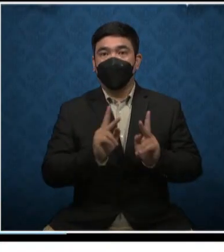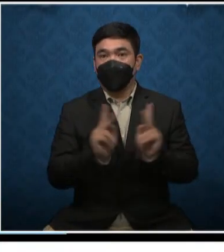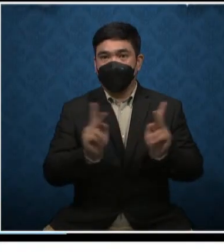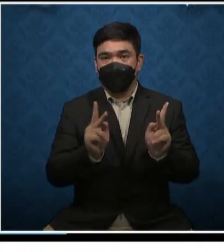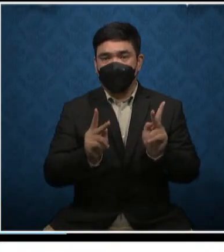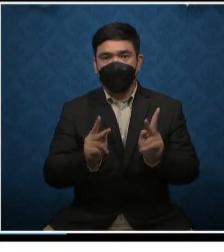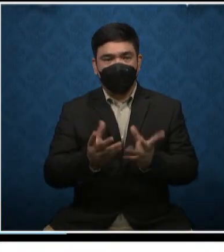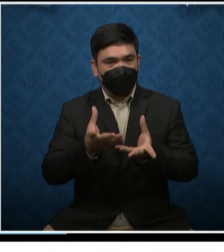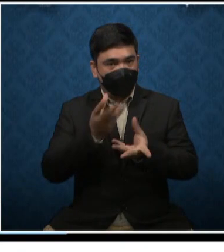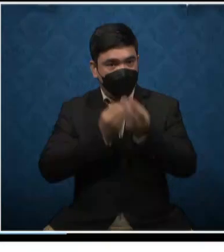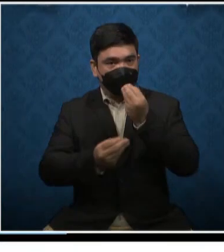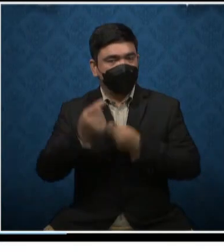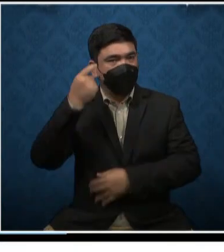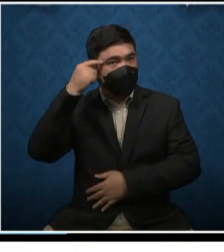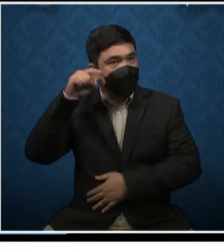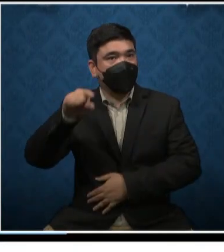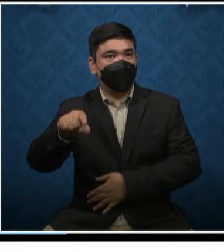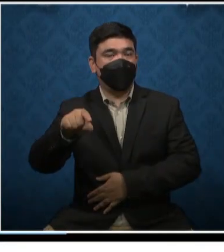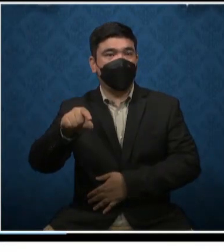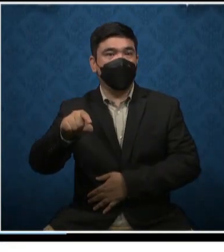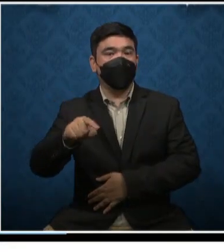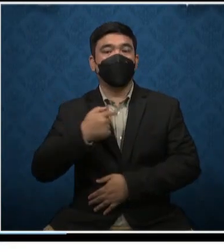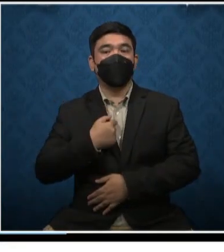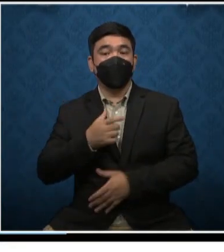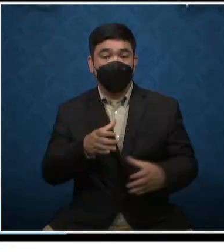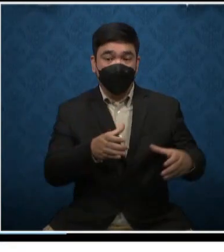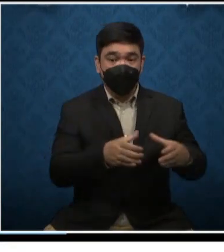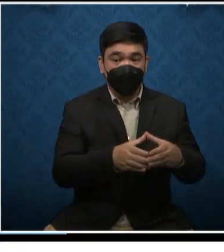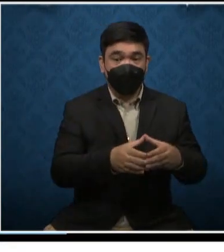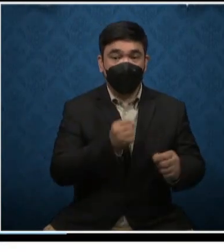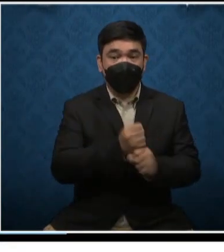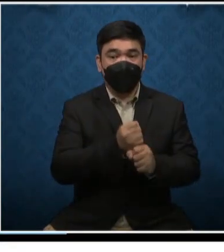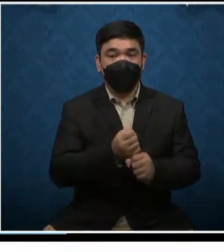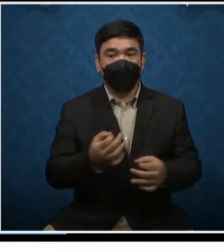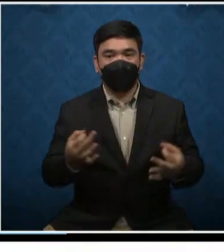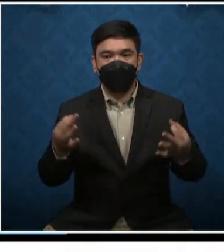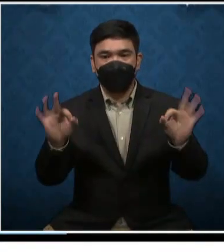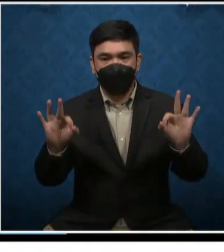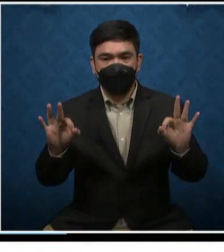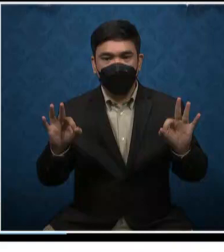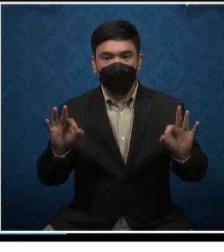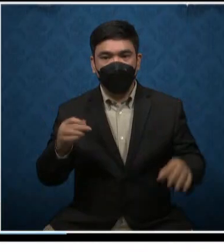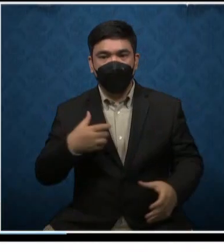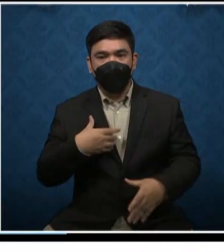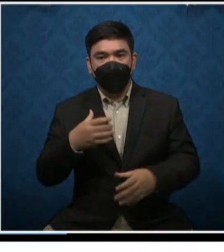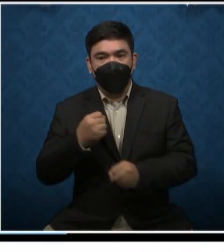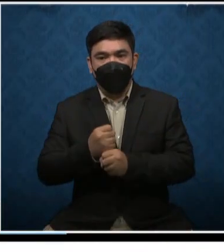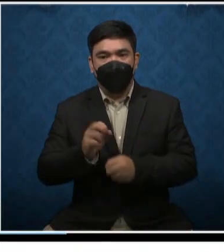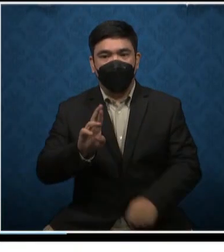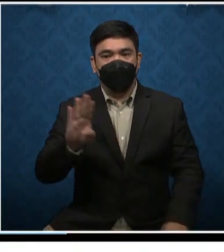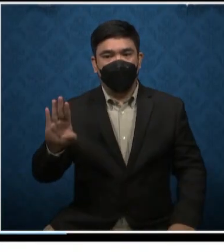การจึงเห็นว่าเพื่อให้กลุ่มแรงงานอิสระหรือกลุ่มแรงงานนอกระบ